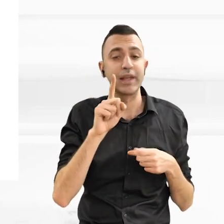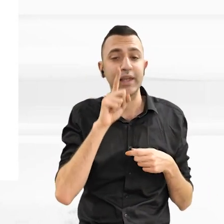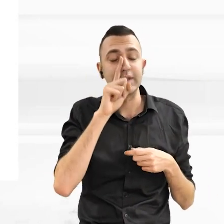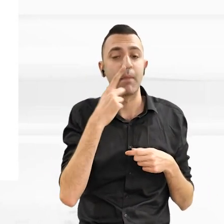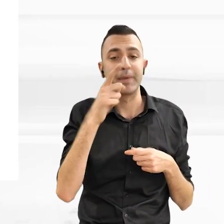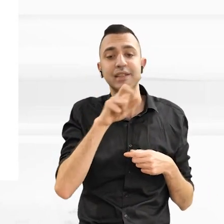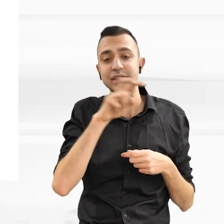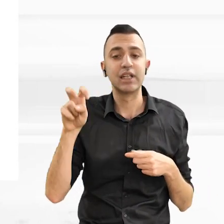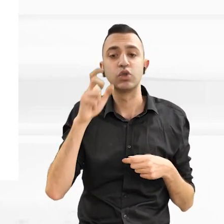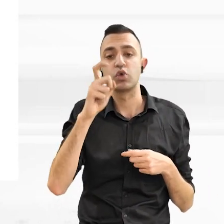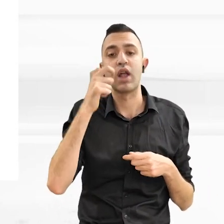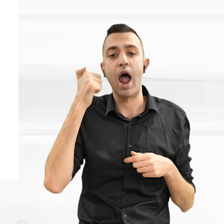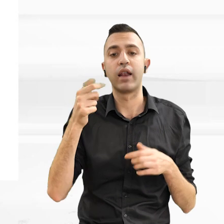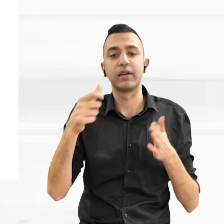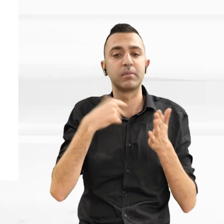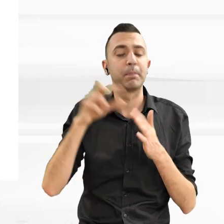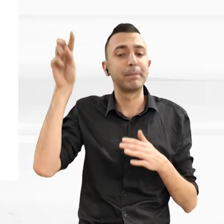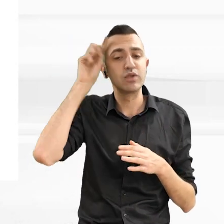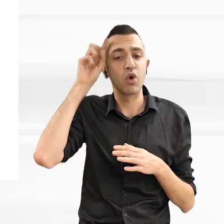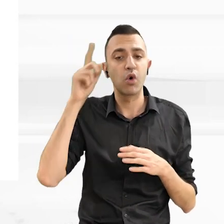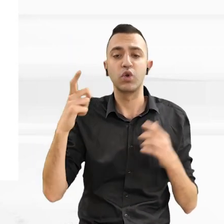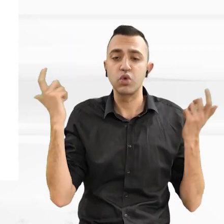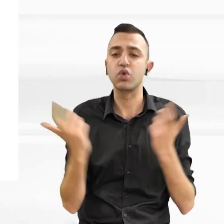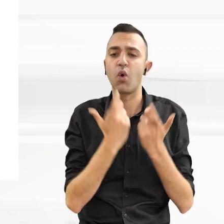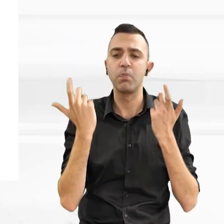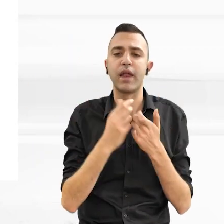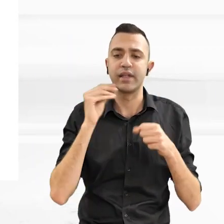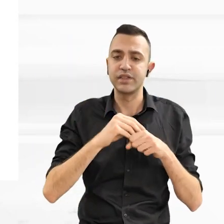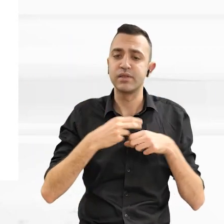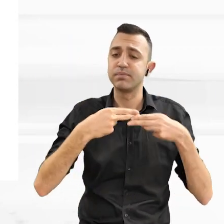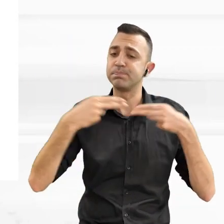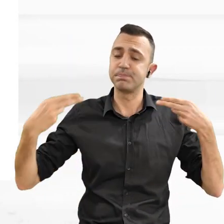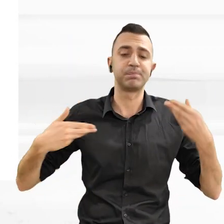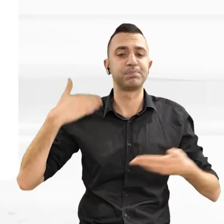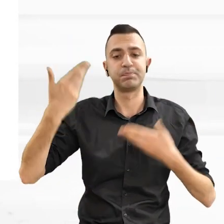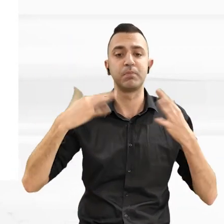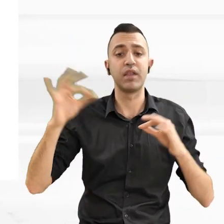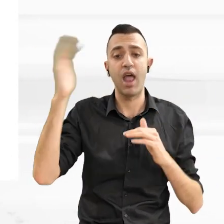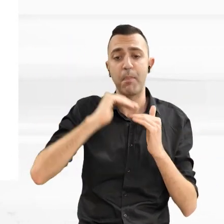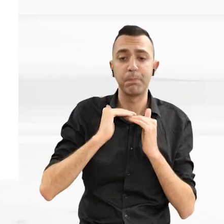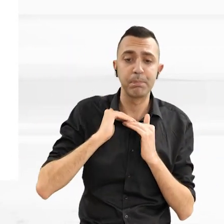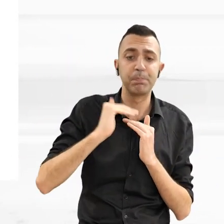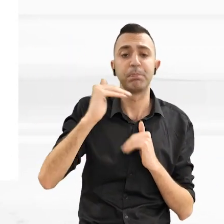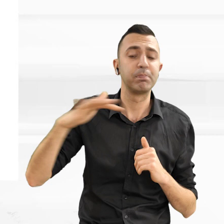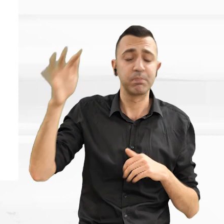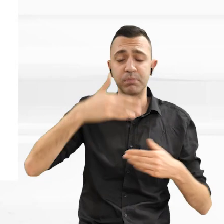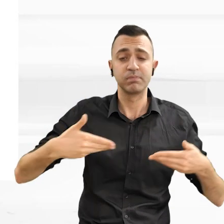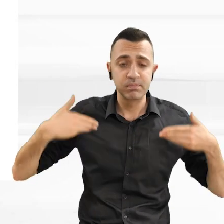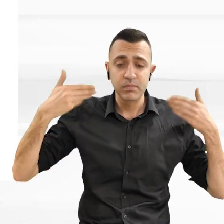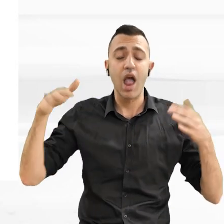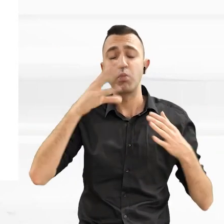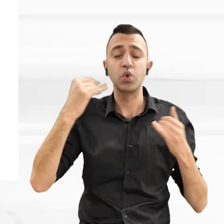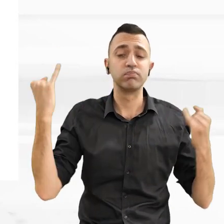1896'da Viyana nöropsikiyatri Birliği'nin düzenlediği toplantıda sunmuştur ilk kez kamuoyunun karşısına çıkan bu çalışma çok